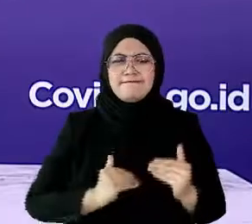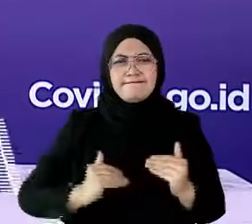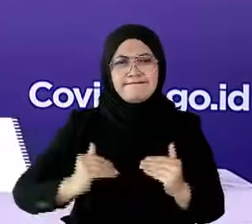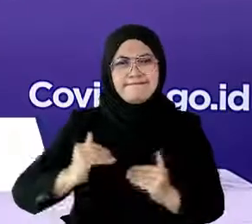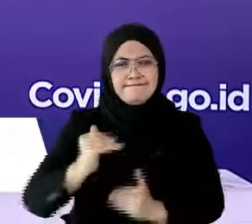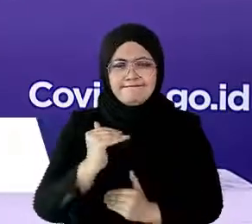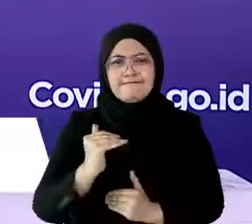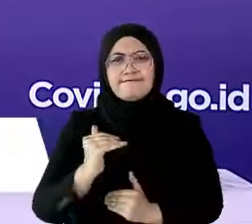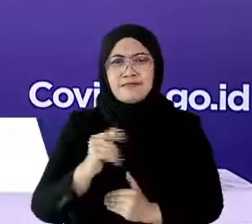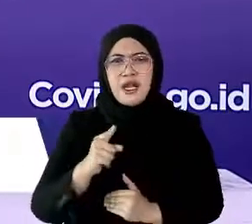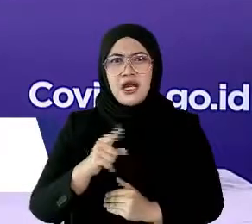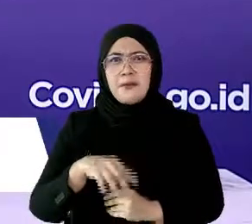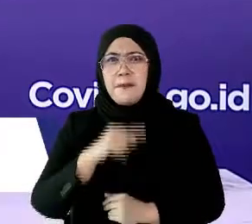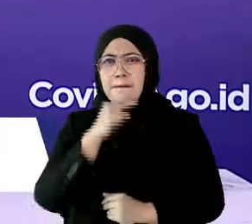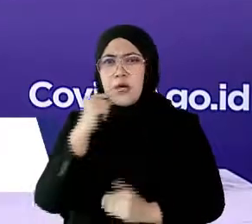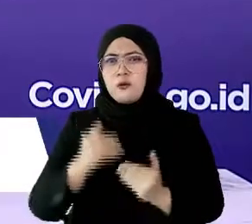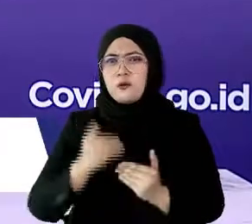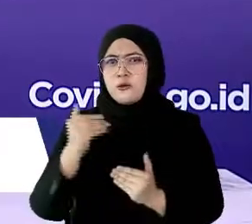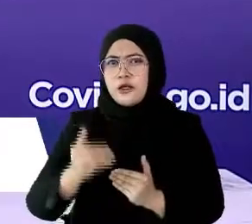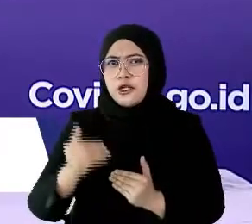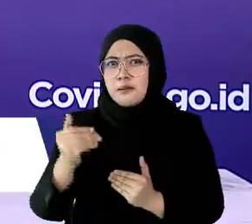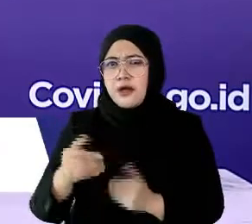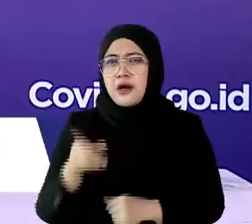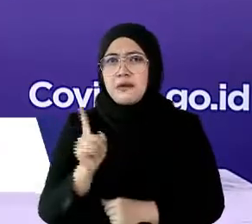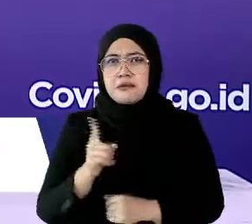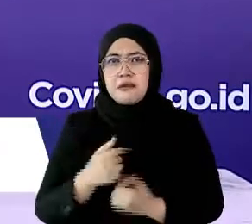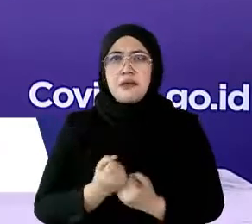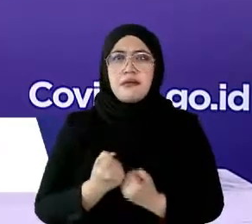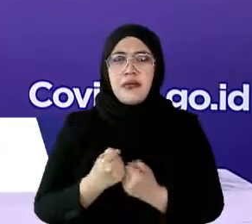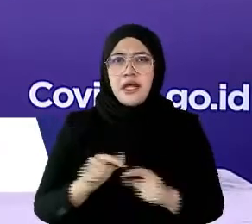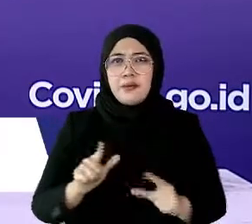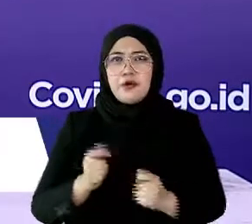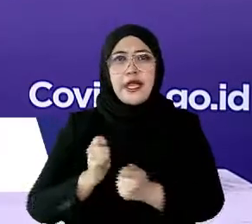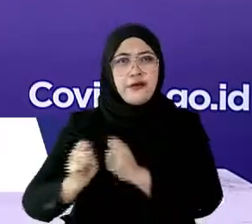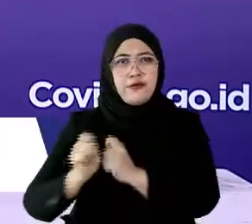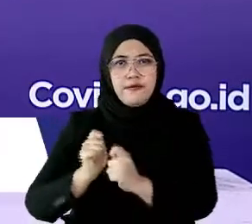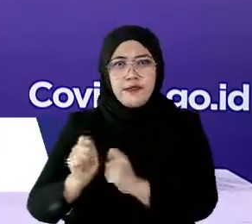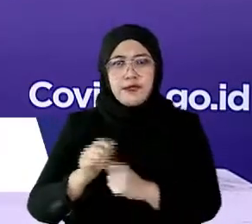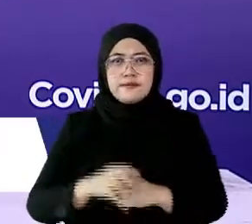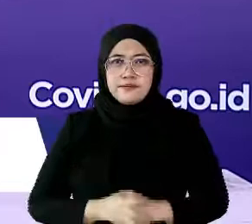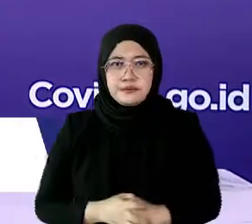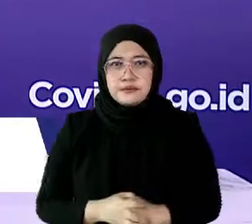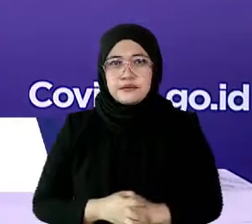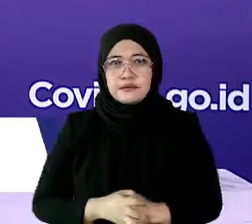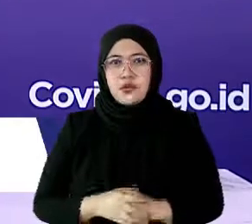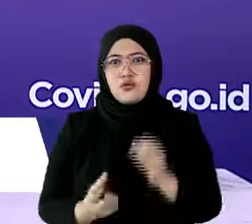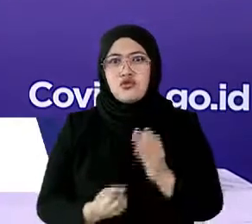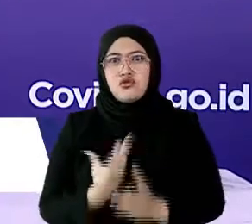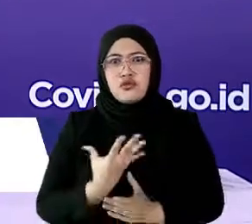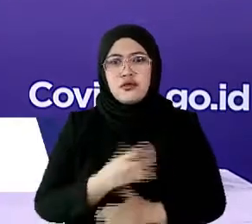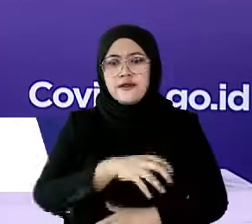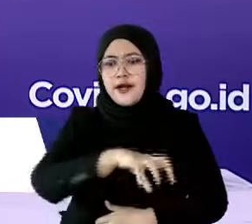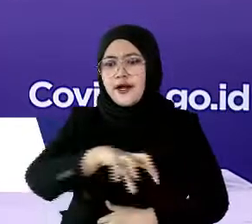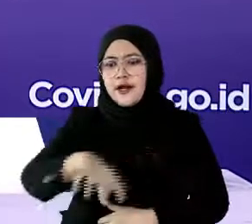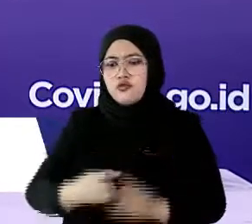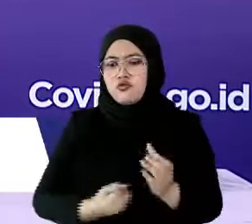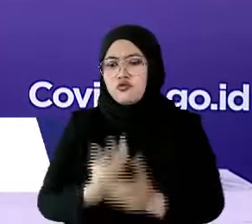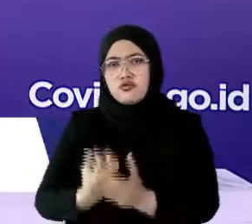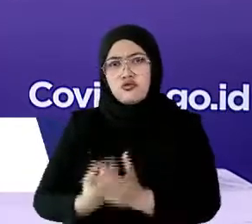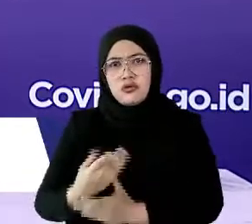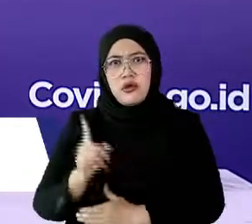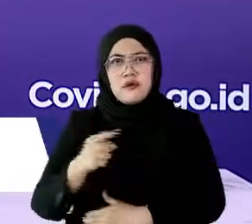kasus dalam beberapa minggu ke depan pasca Idul Fitri munculnya lonjakan kasus di berbagai daerah